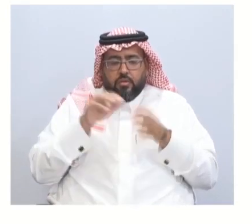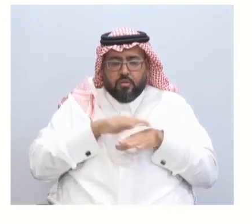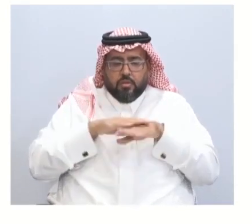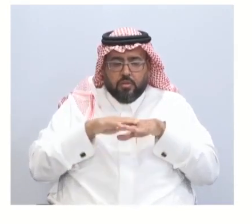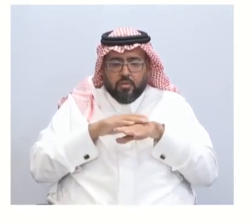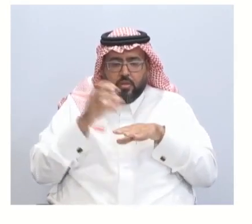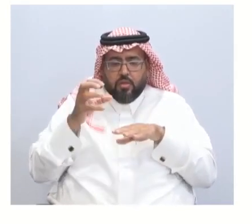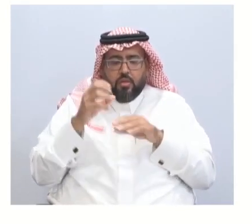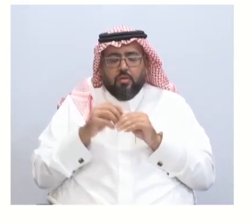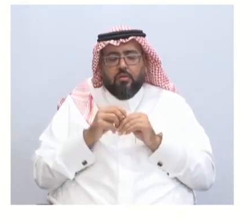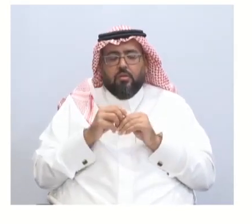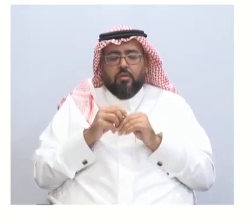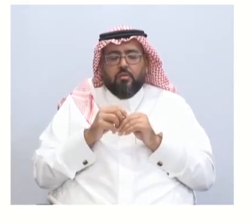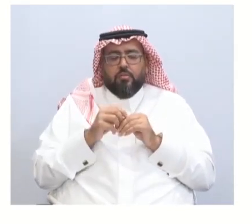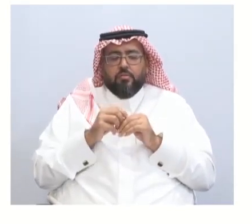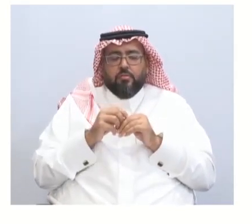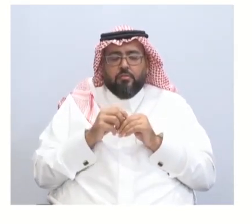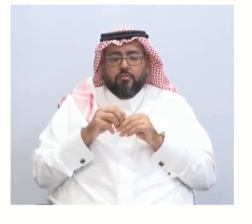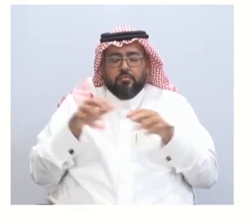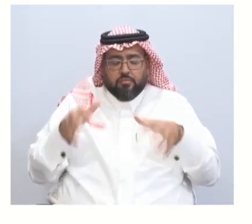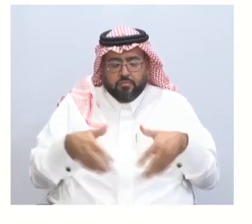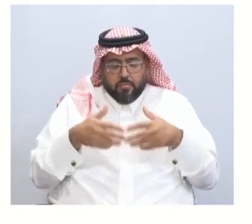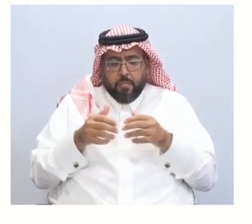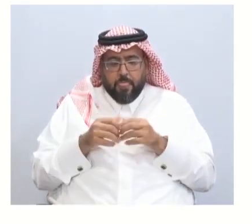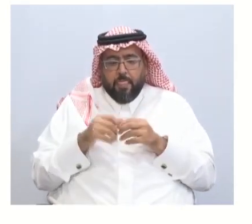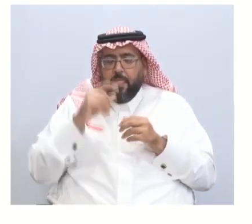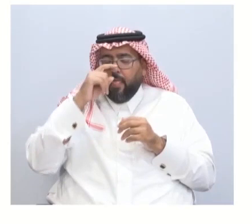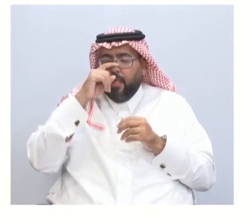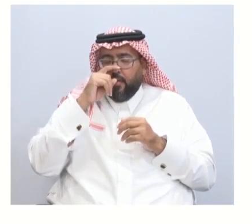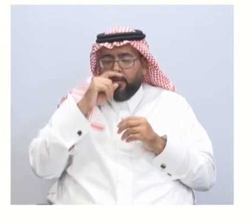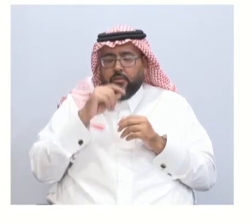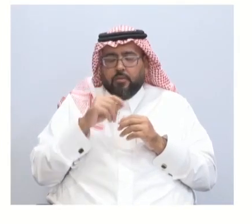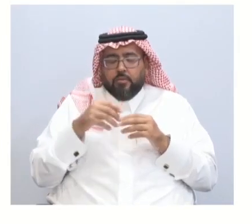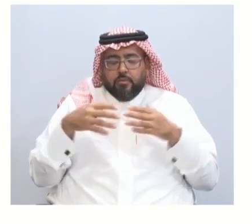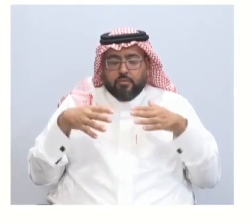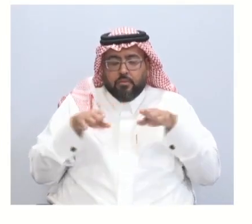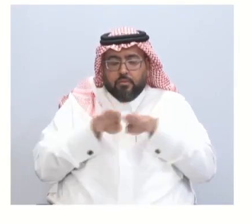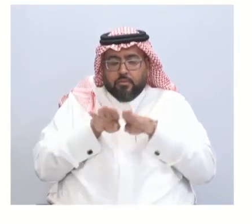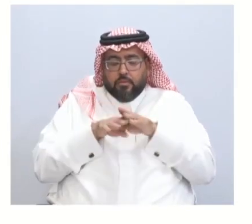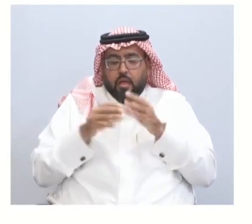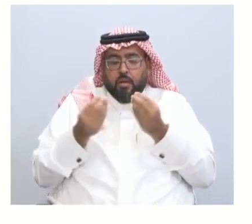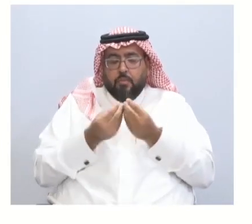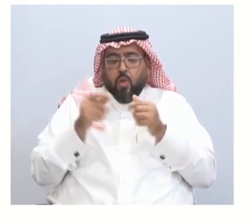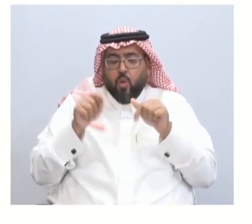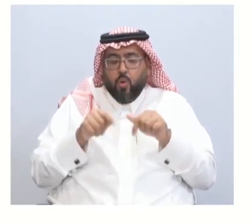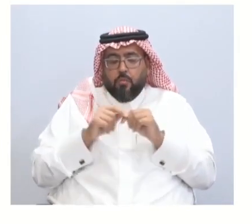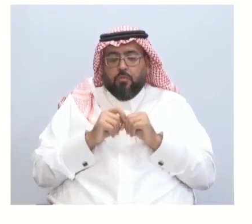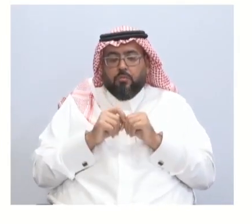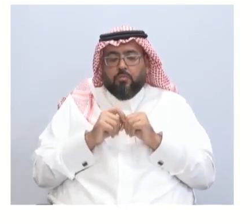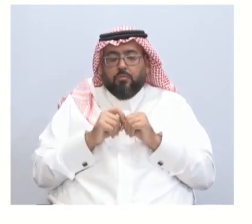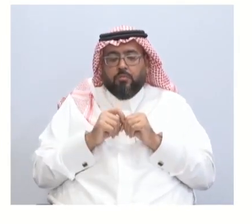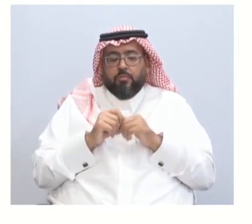هذه الاماكن التي تحوي احفه هذا النبات لابد انها كانت متصله معا يوما ما في